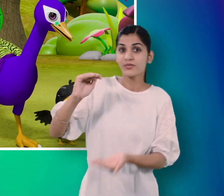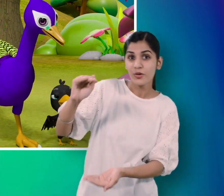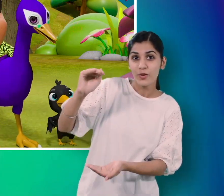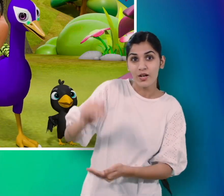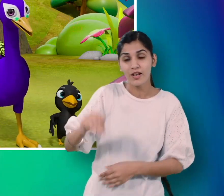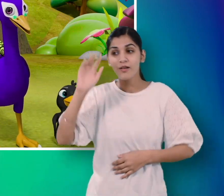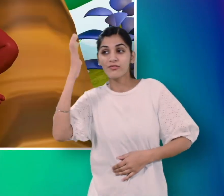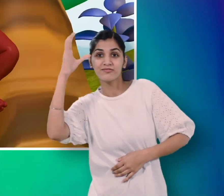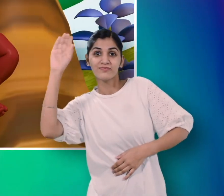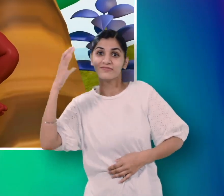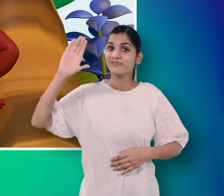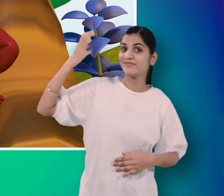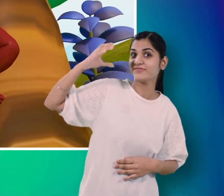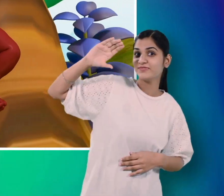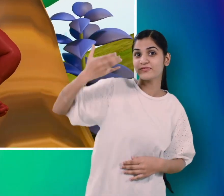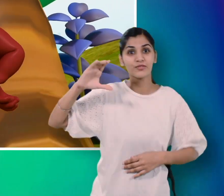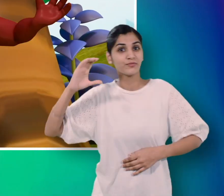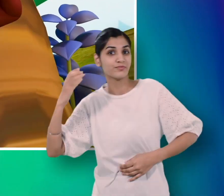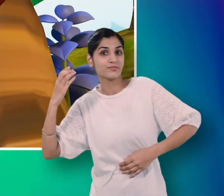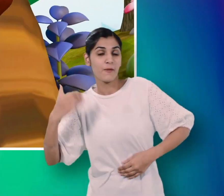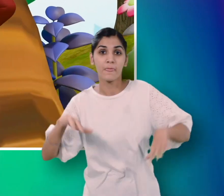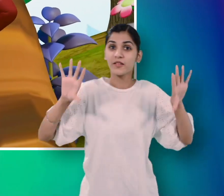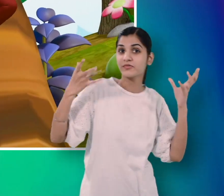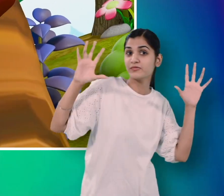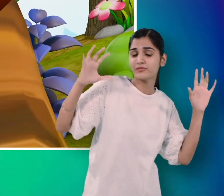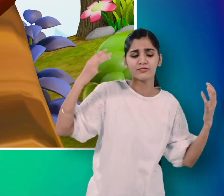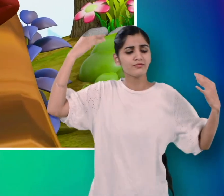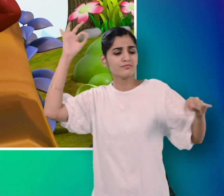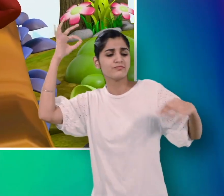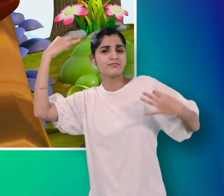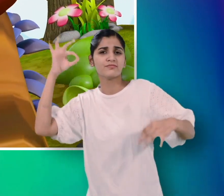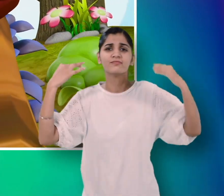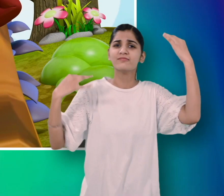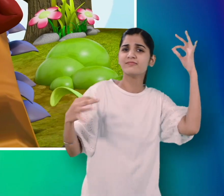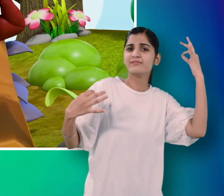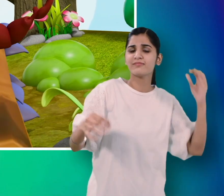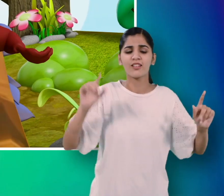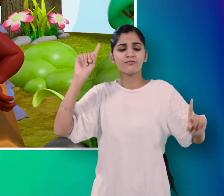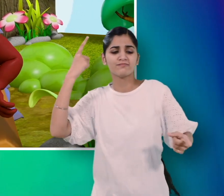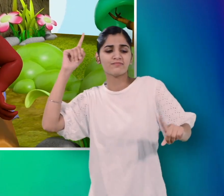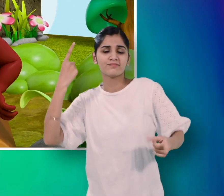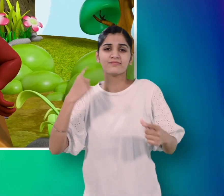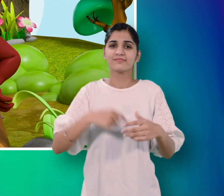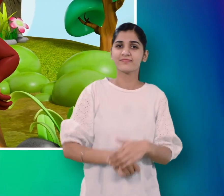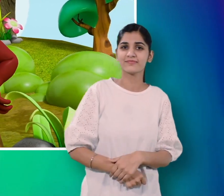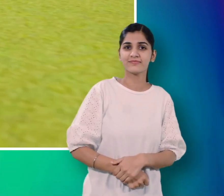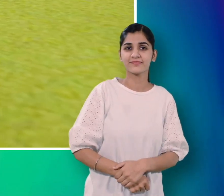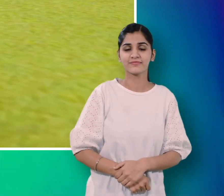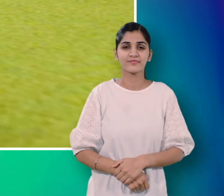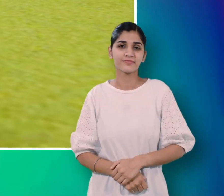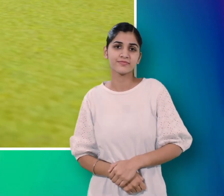नाचो कालू मुन्ना धोल बजाएगा भालू नाच दिखाएगा